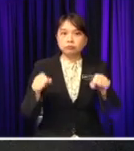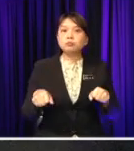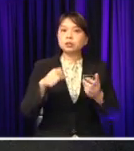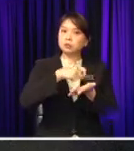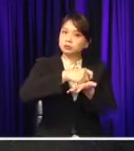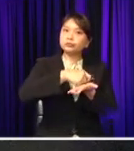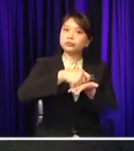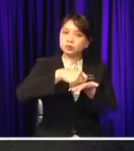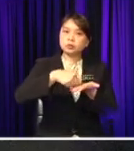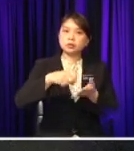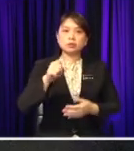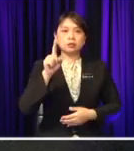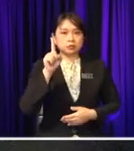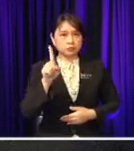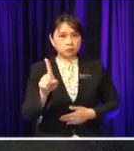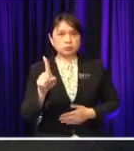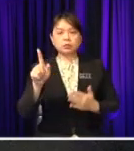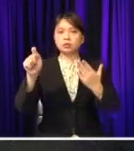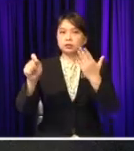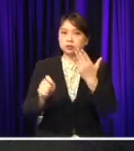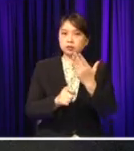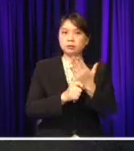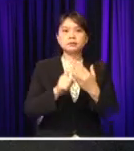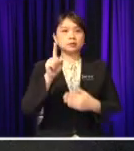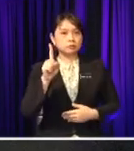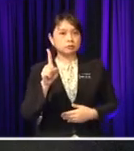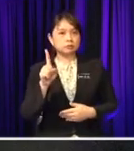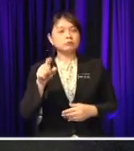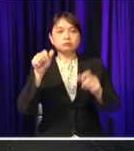tambah satu sama dengan